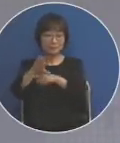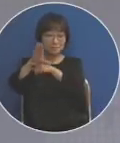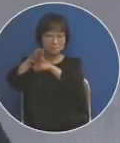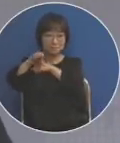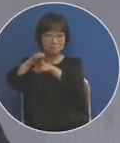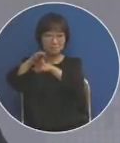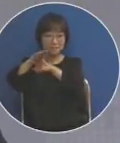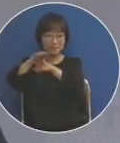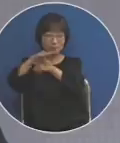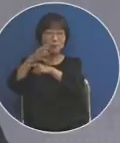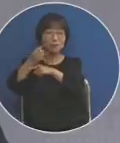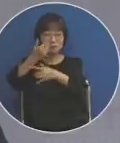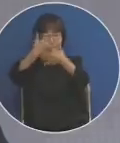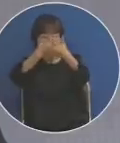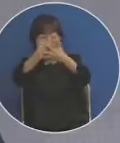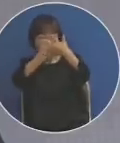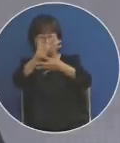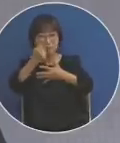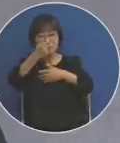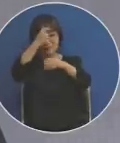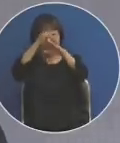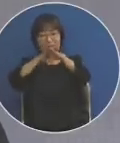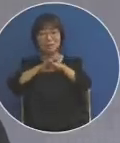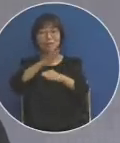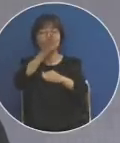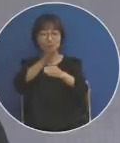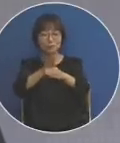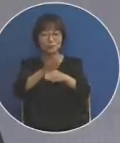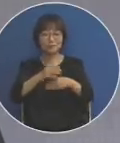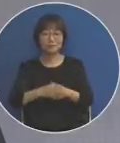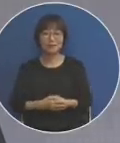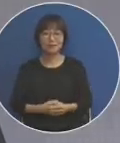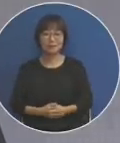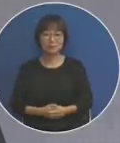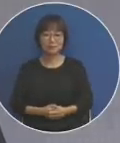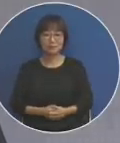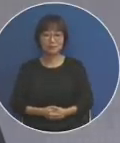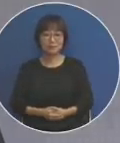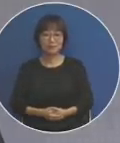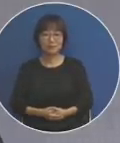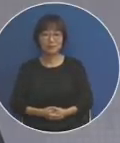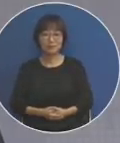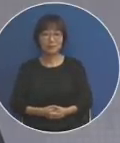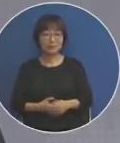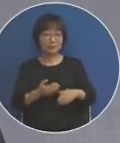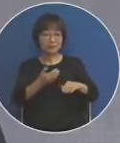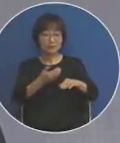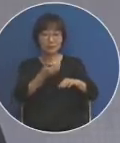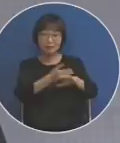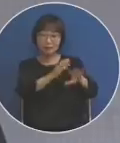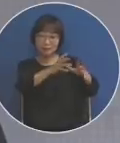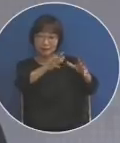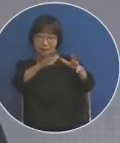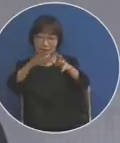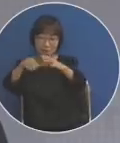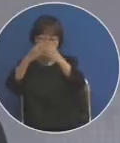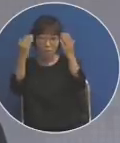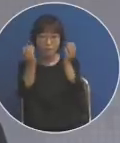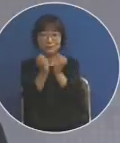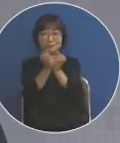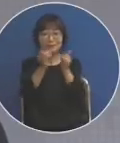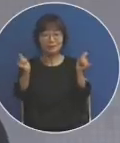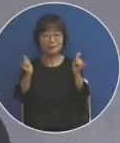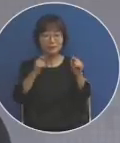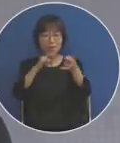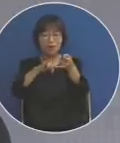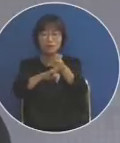Over 100 nations are listening to the sermon through broadcast. 그분들이 어떤 언약을 붙잡아야 될 것인가? And what kind of covenant